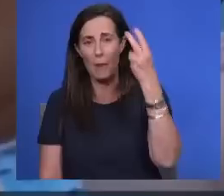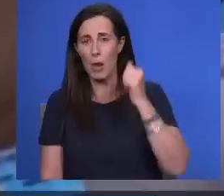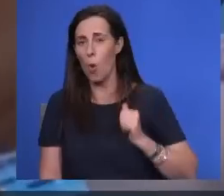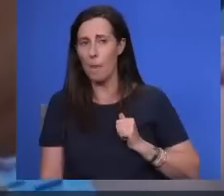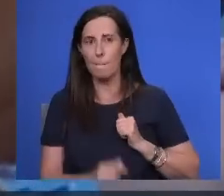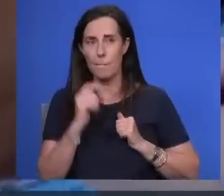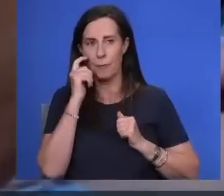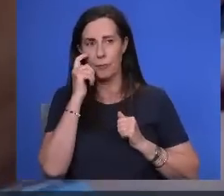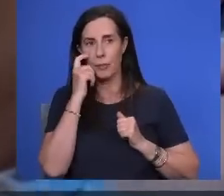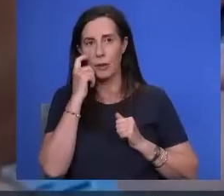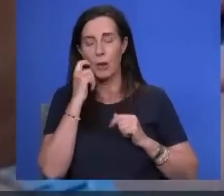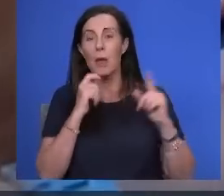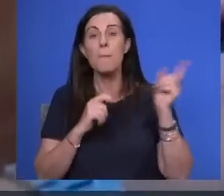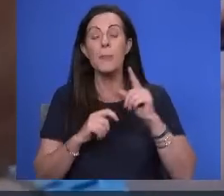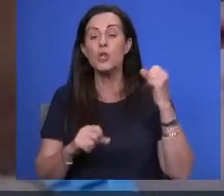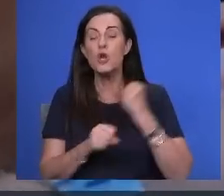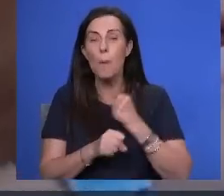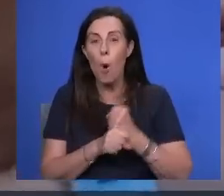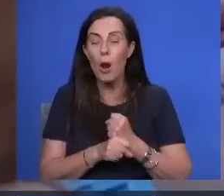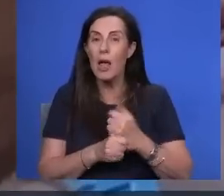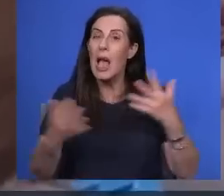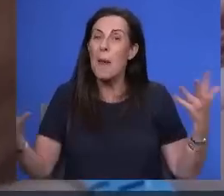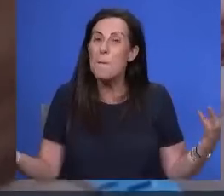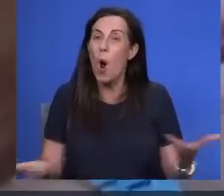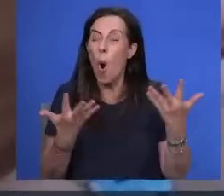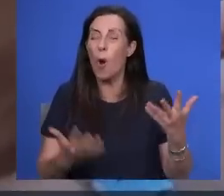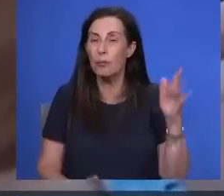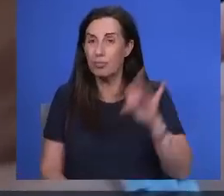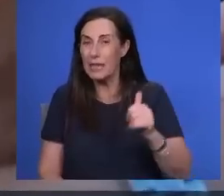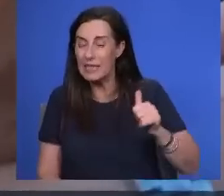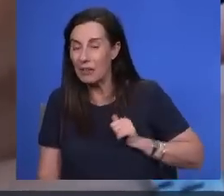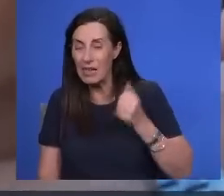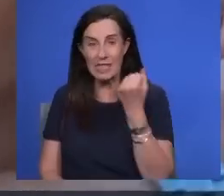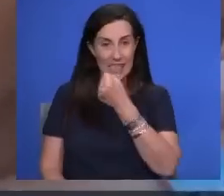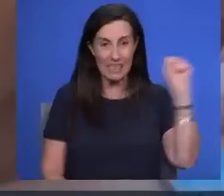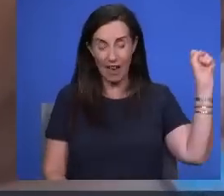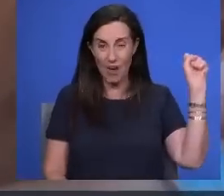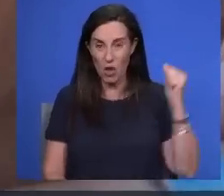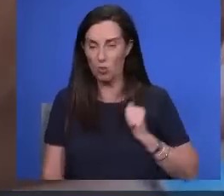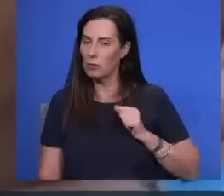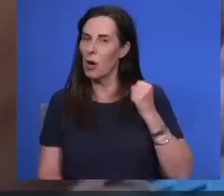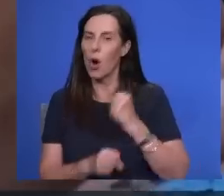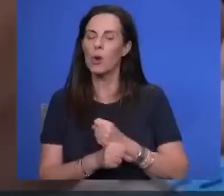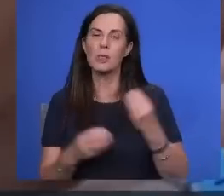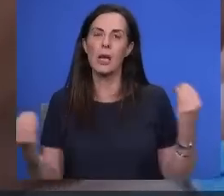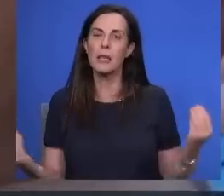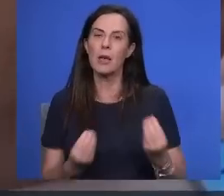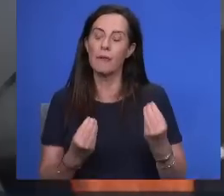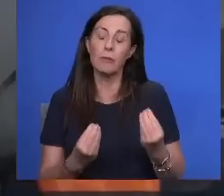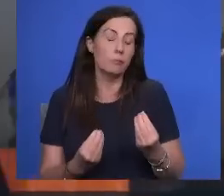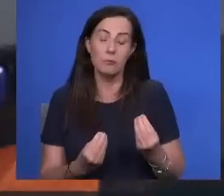כל מי שפועל לעידוד סרבנות או לביצוע סרבנות, עושה דבר